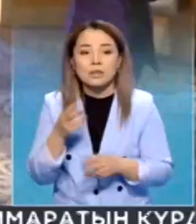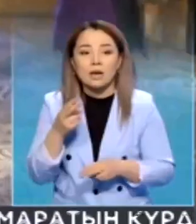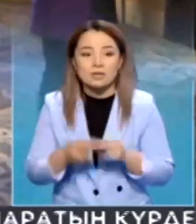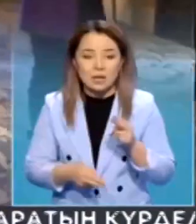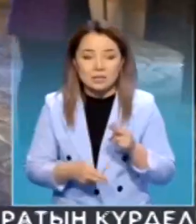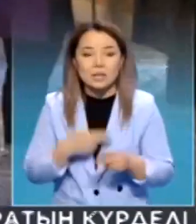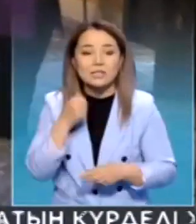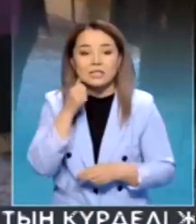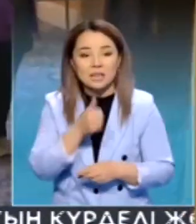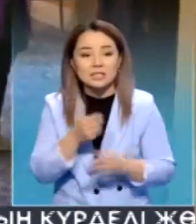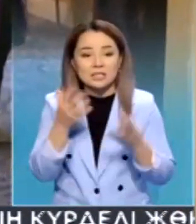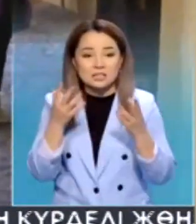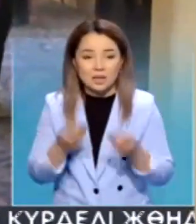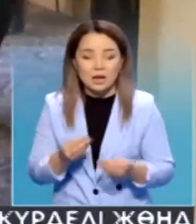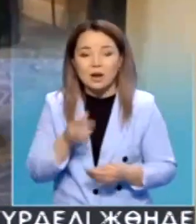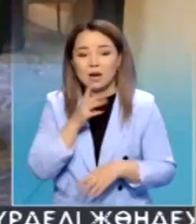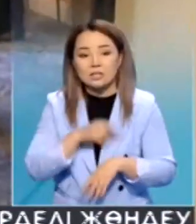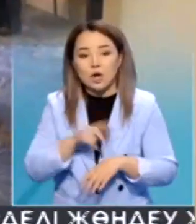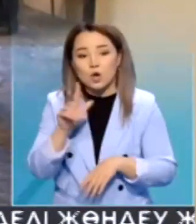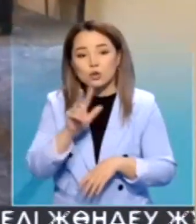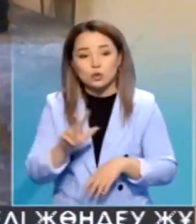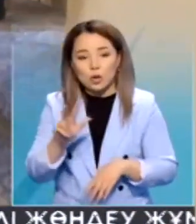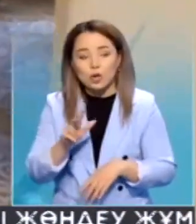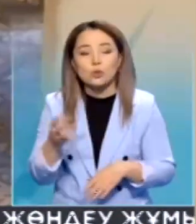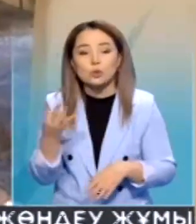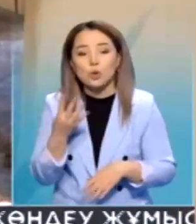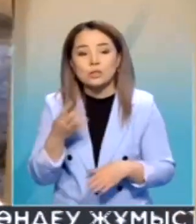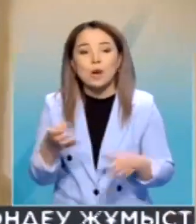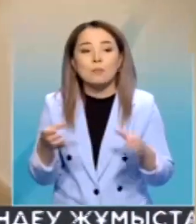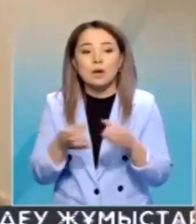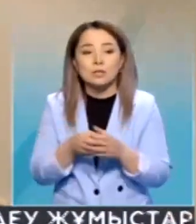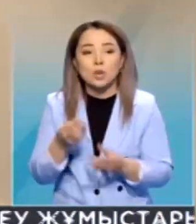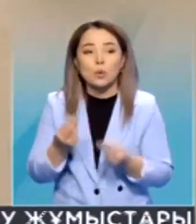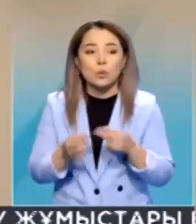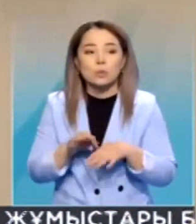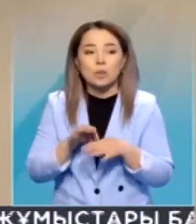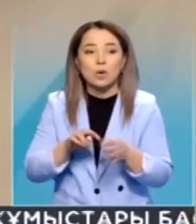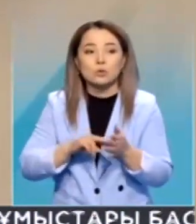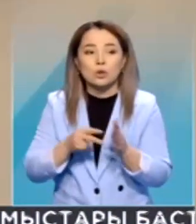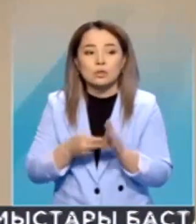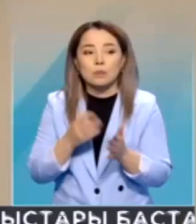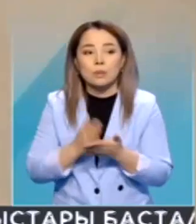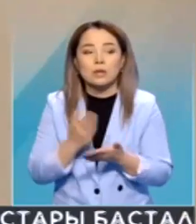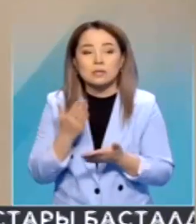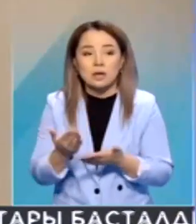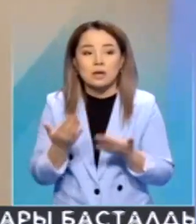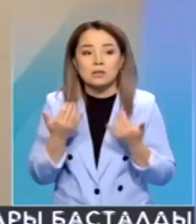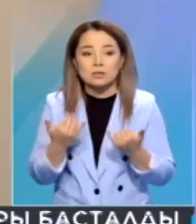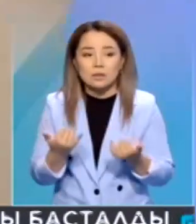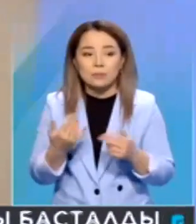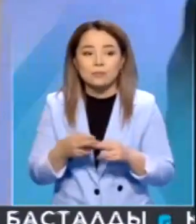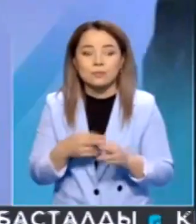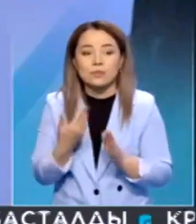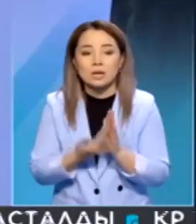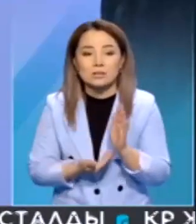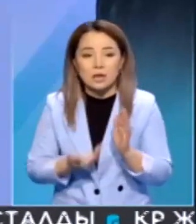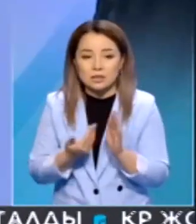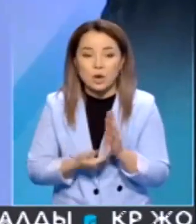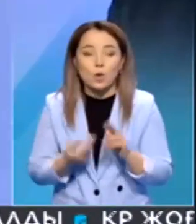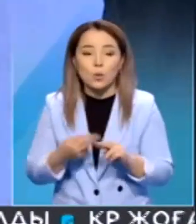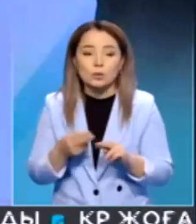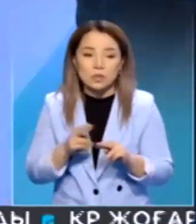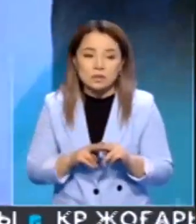аяқталды. Ертең сағат 3-те 4-ші партияның өтуі жоспарланған. Десе де сарапшылар